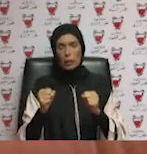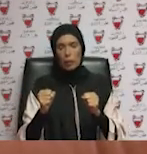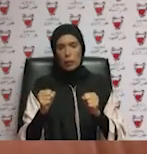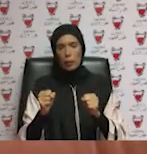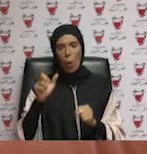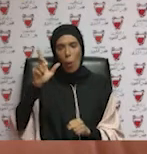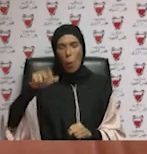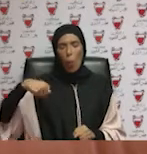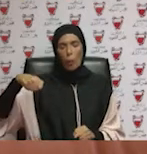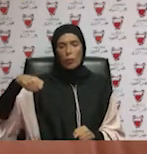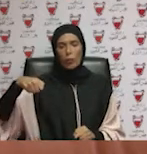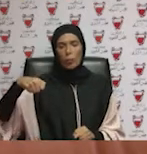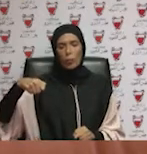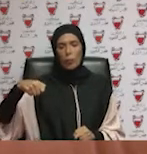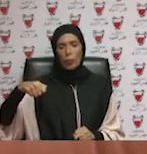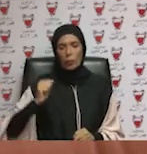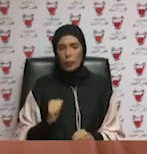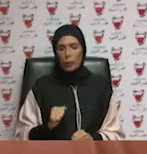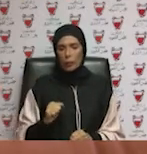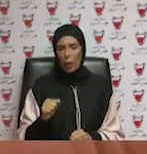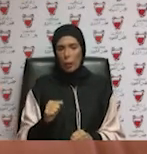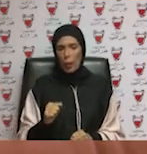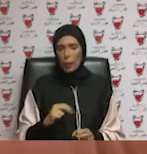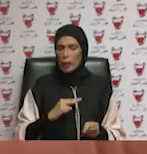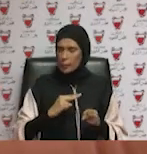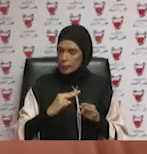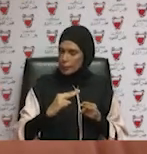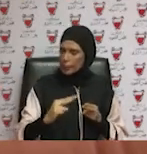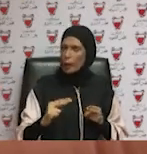التنفيذية عن التحقق من مبادئ السلامة و